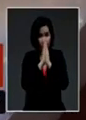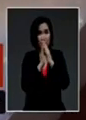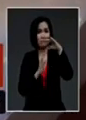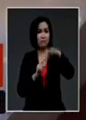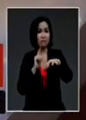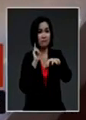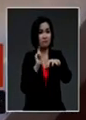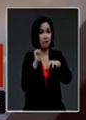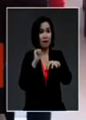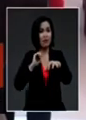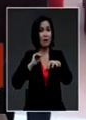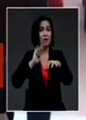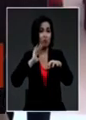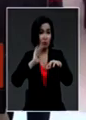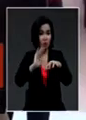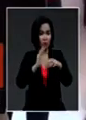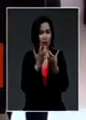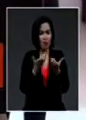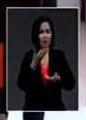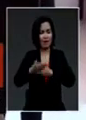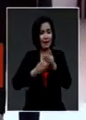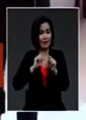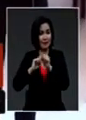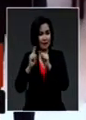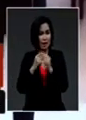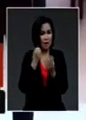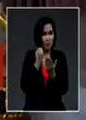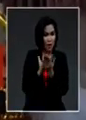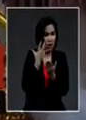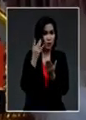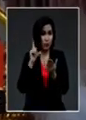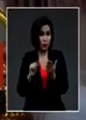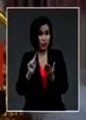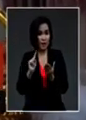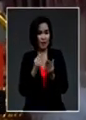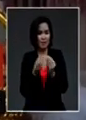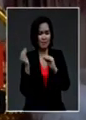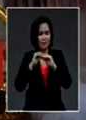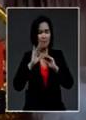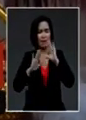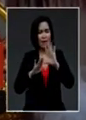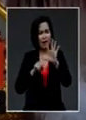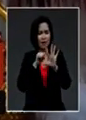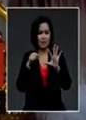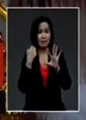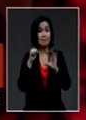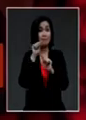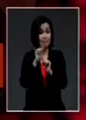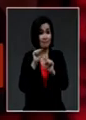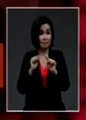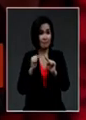พ่อหลักเมืองขณะที่ราคาสินค้าเนี่ยตรวจสอบดูเพิ่มขึ้นสักประมาณ 5-10% ได้นะครับก็ทำให้หลายคร